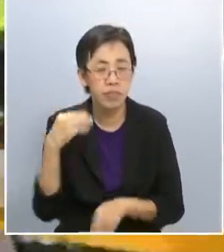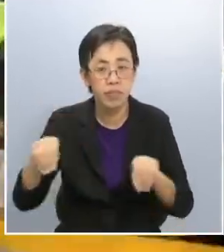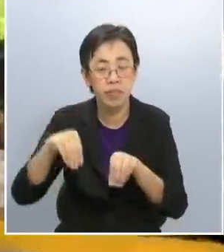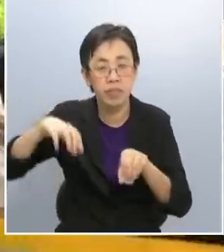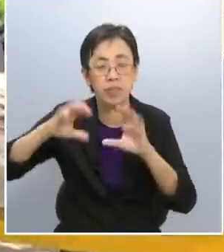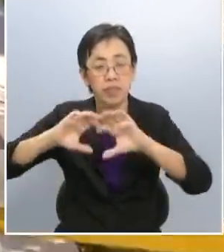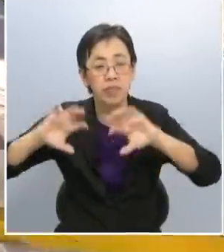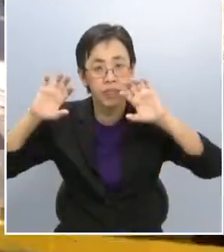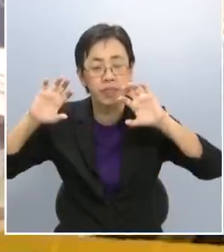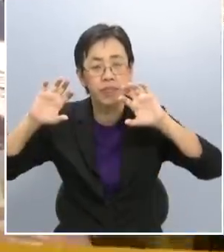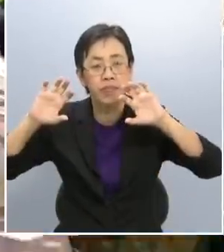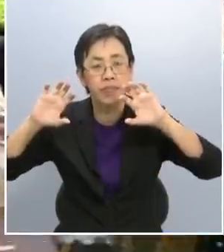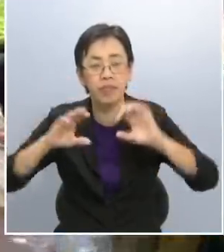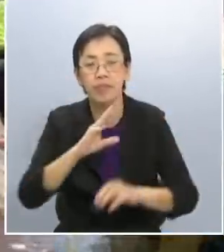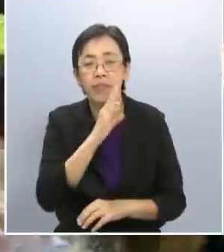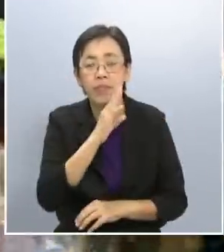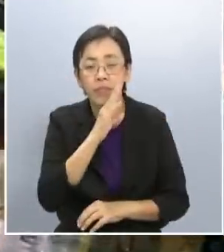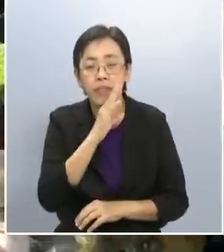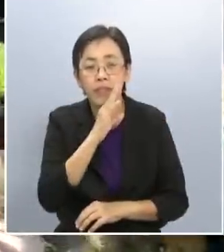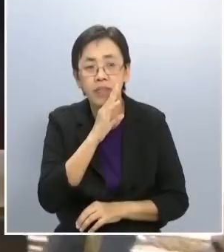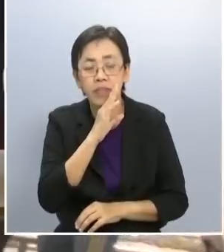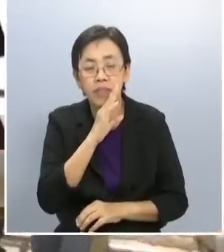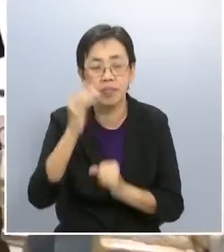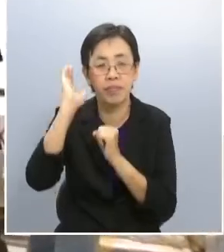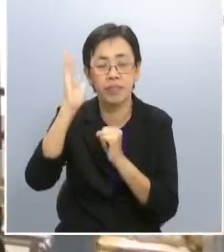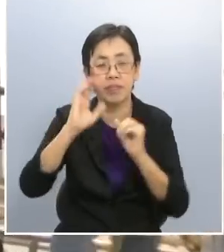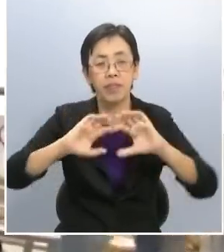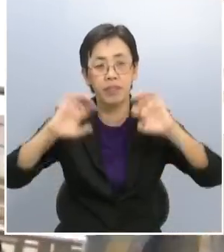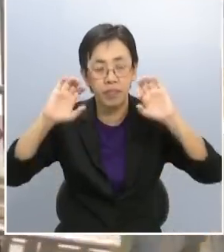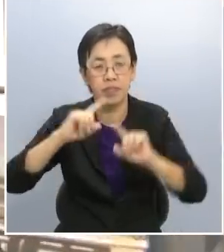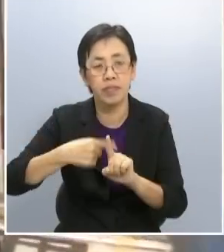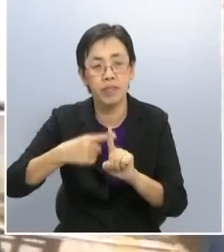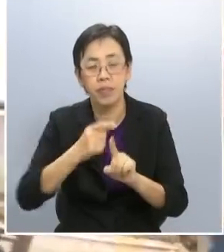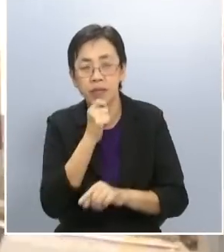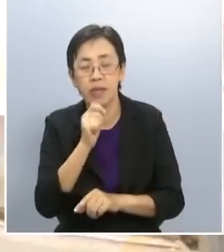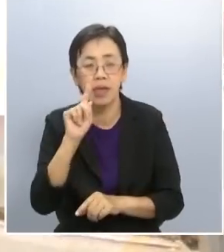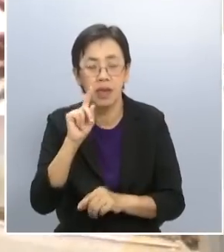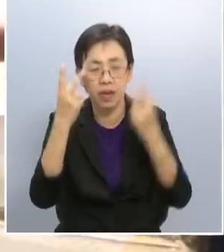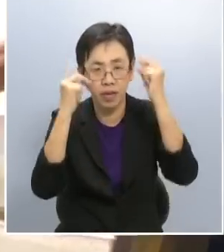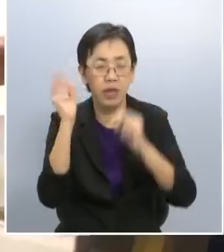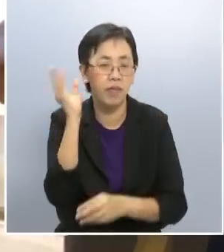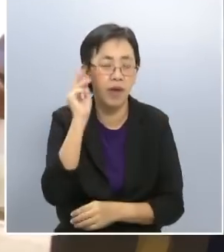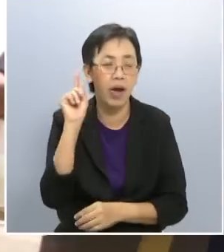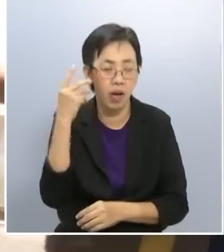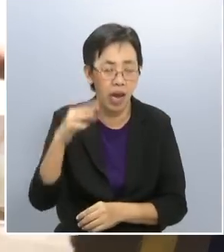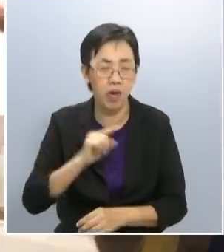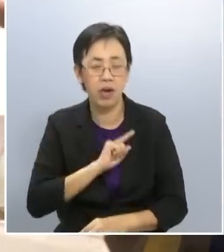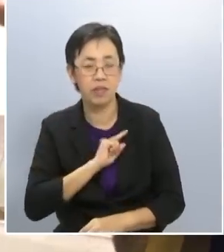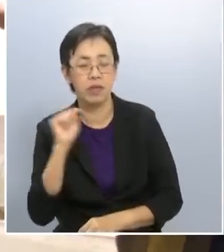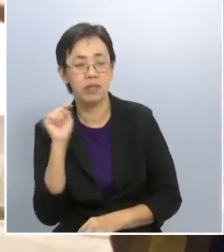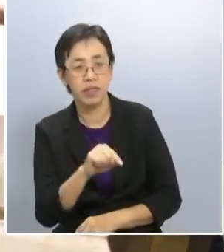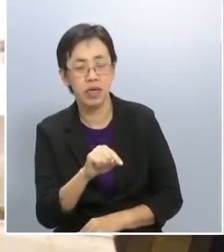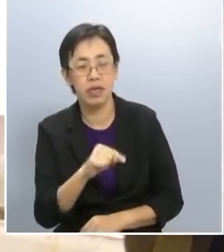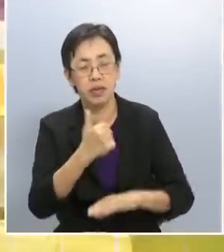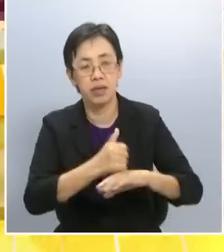เลยถ้าอนุชาบูรพัฒน์ไชยศรีโฆษกรัฐบาลรักษาการก็แถลงนายกรัฐมนตรีทราบด้วยสั่งการรัฐมนตรี